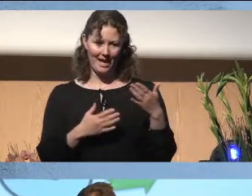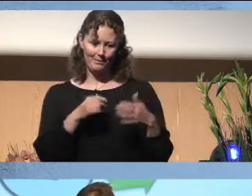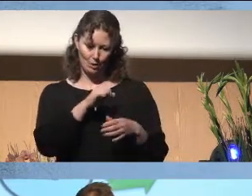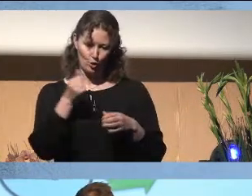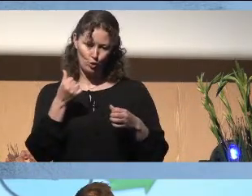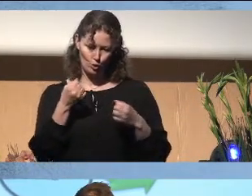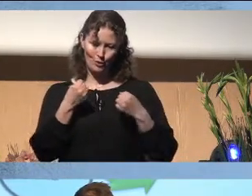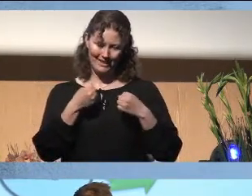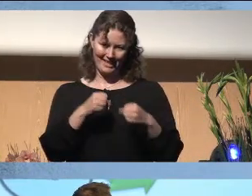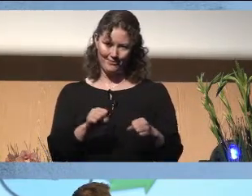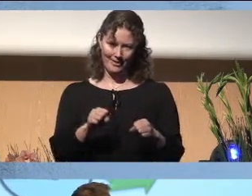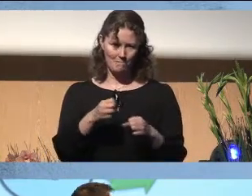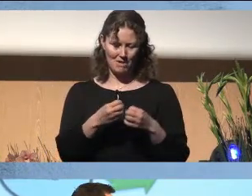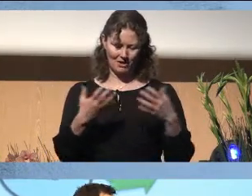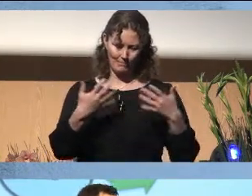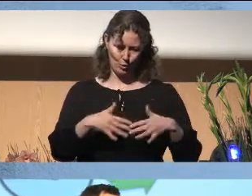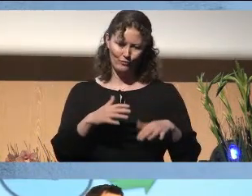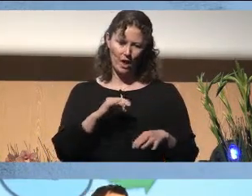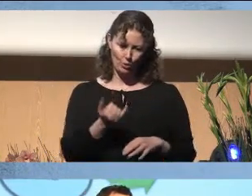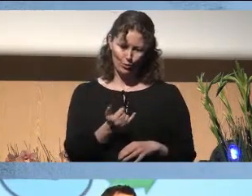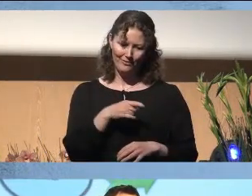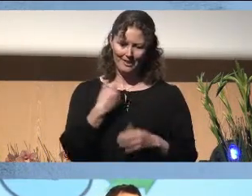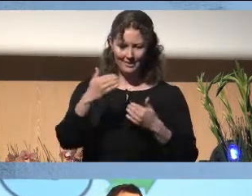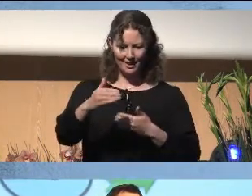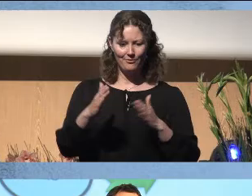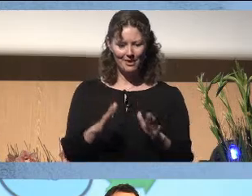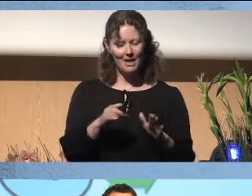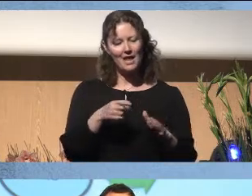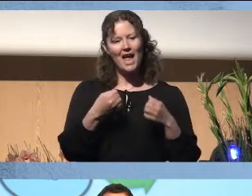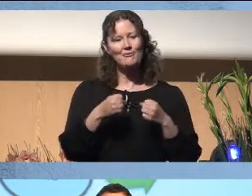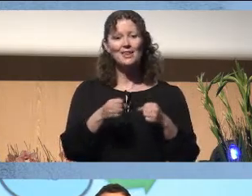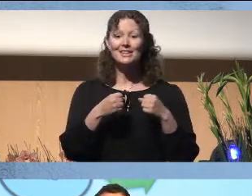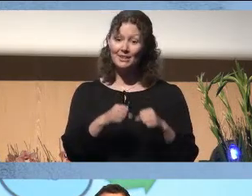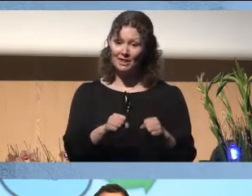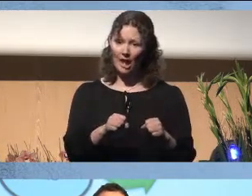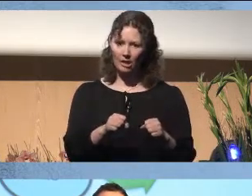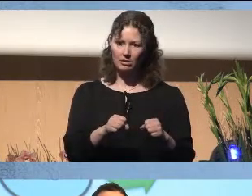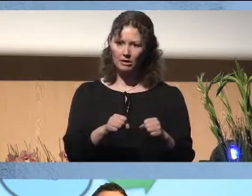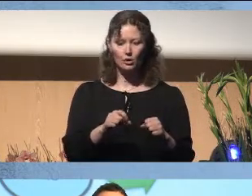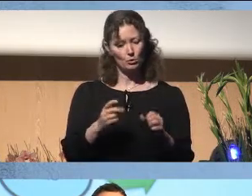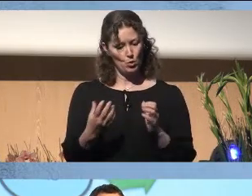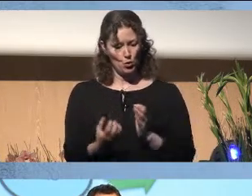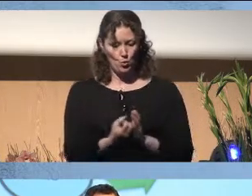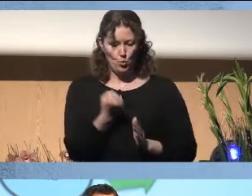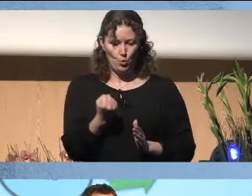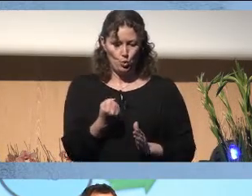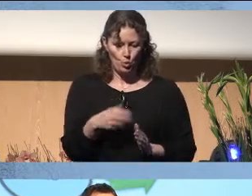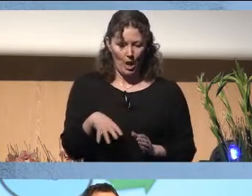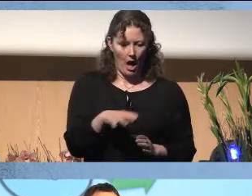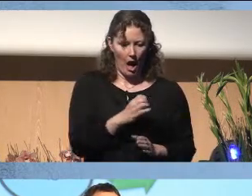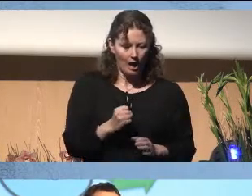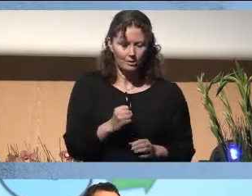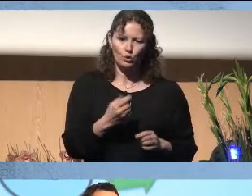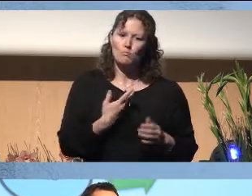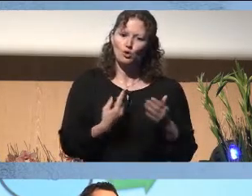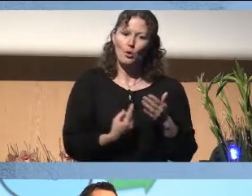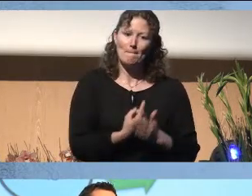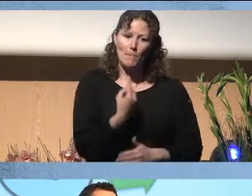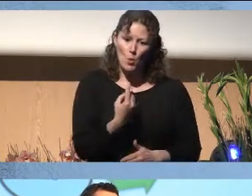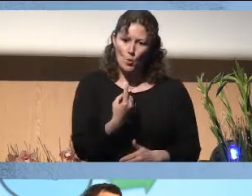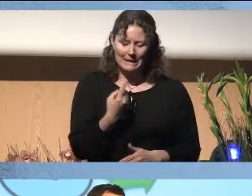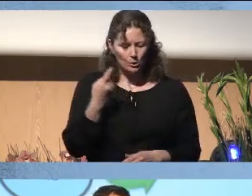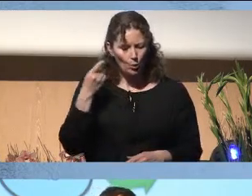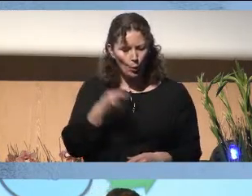stordriften eller massproduktionen, det är att vi definierar effektivitet som att utnyttja alla de här så mycket som möjligt, helst